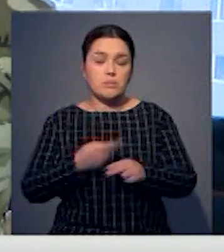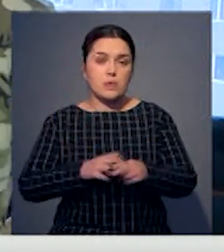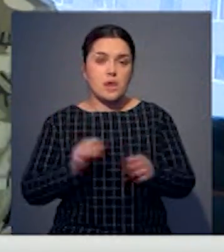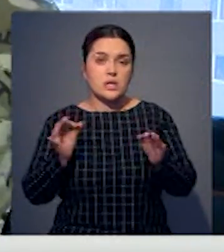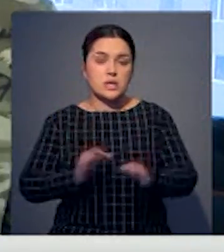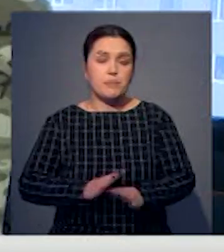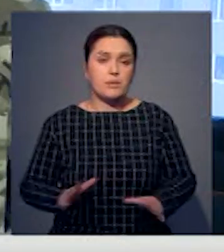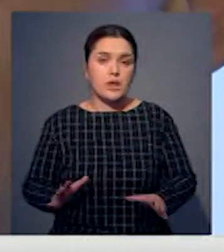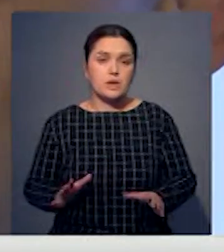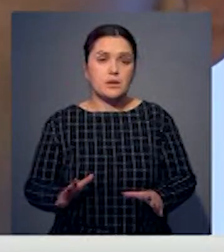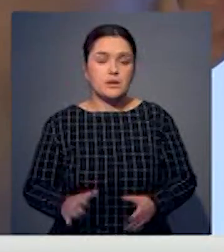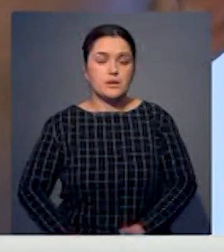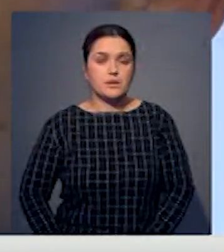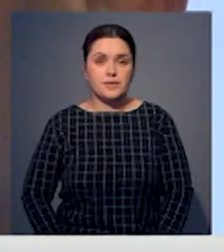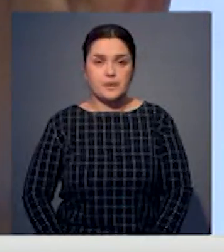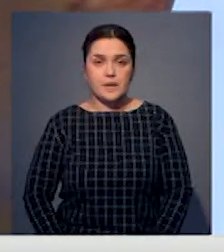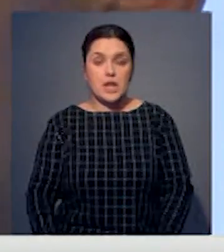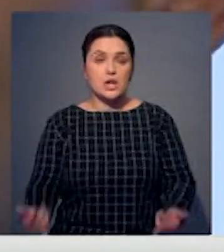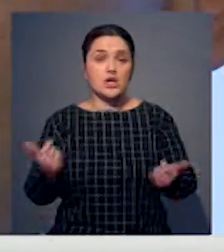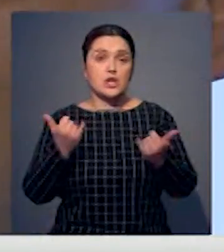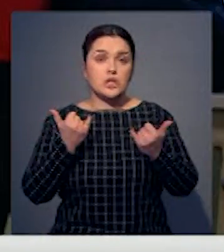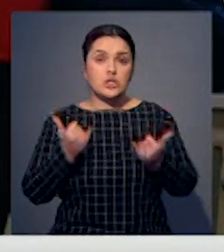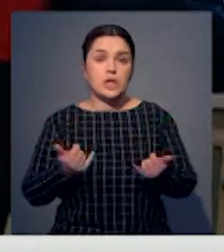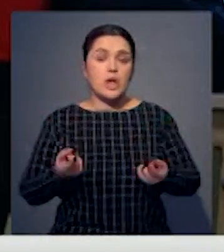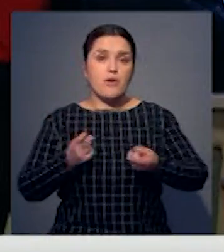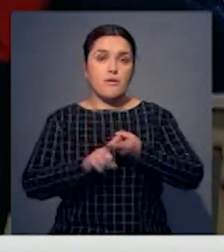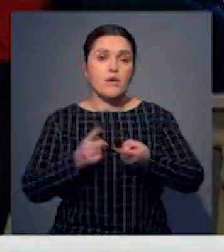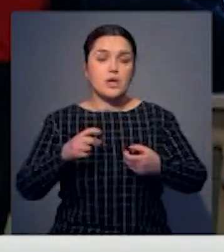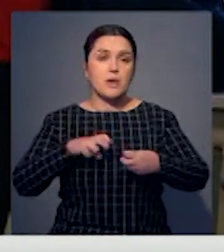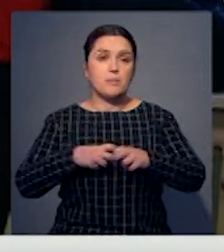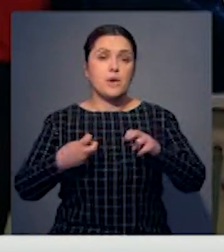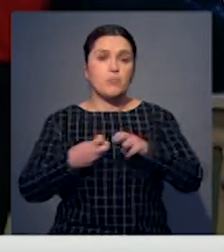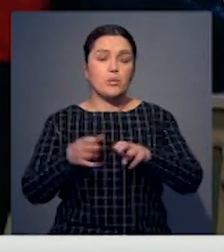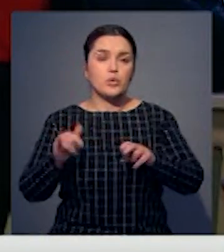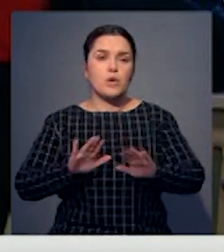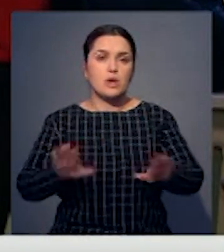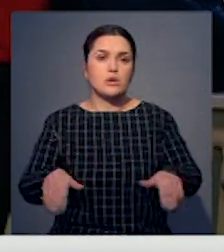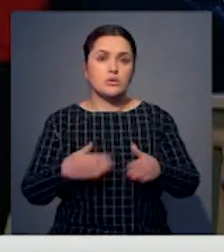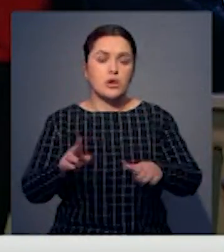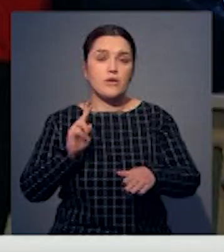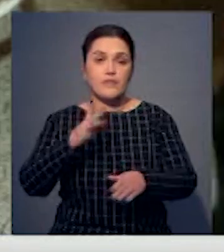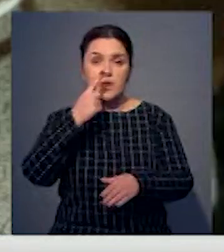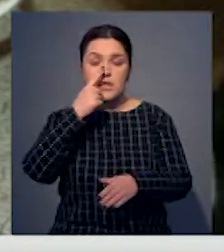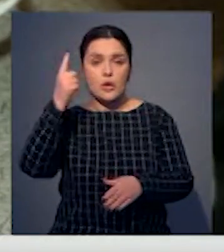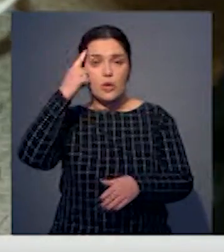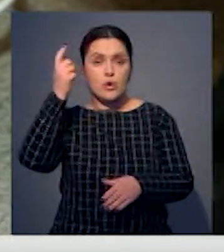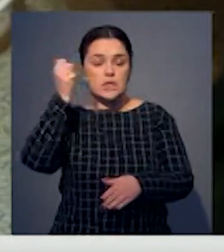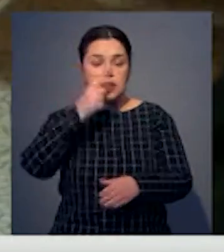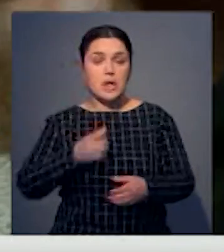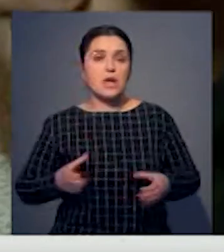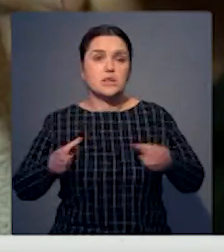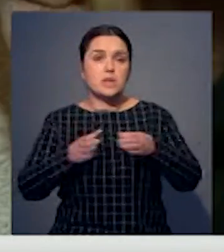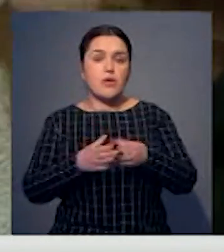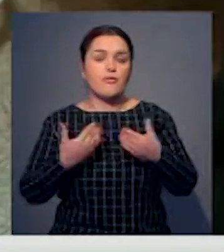не, как не для жизни. Сейчас этих ребят связывает одна проблема – отсутствие жилья. Недавно о них узнали в Ассоциации выпускников детских